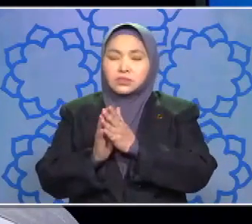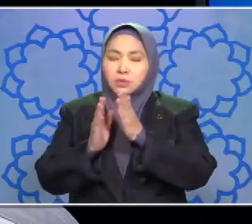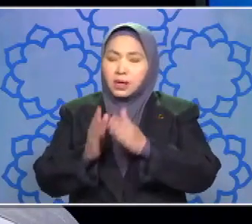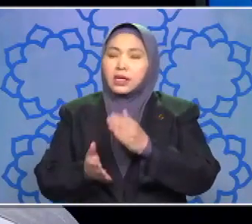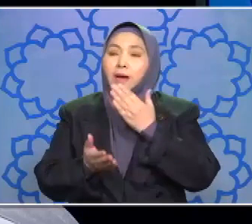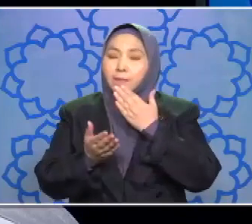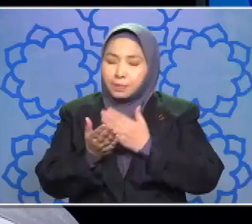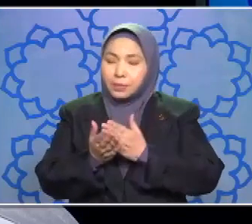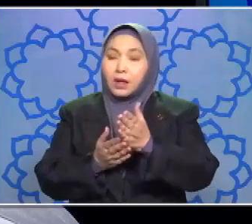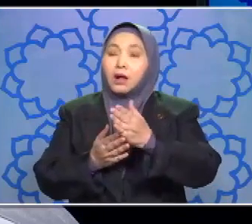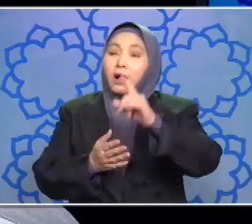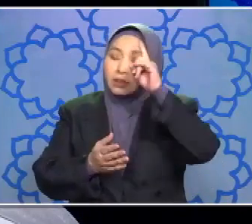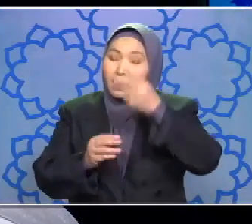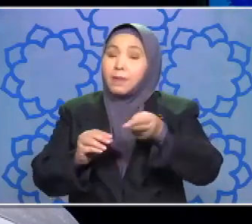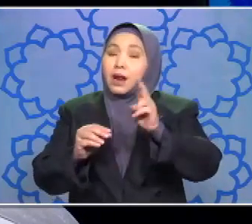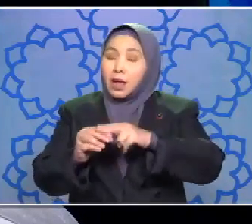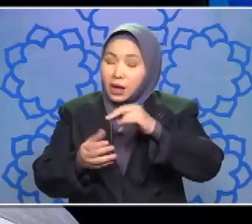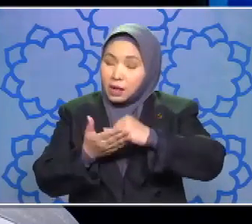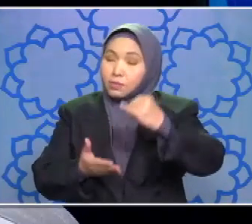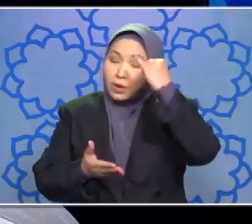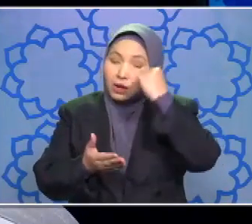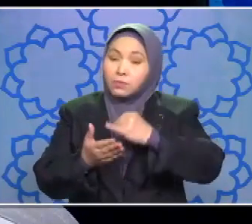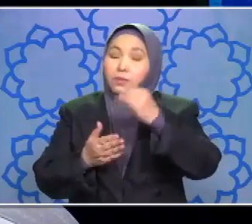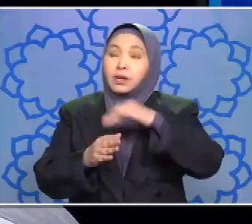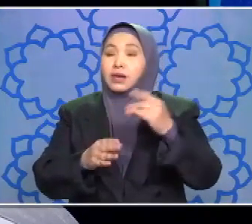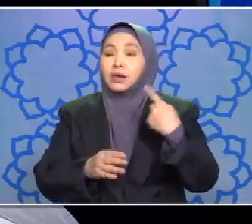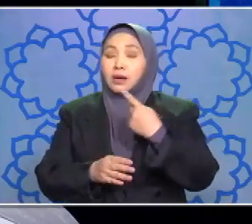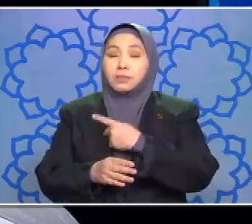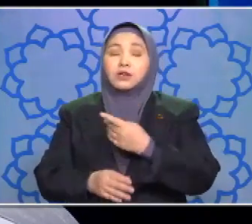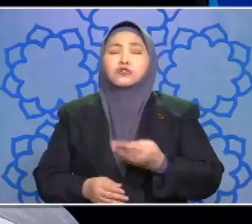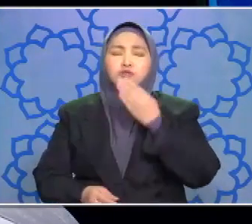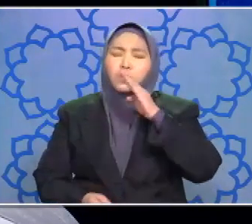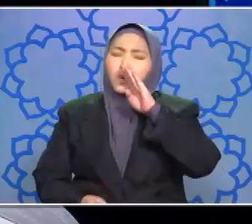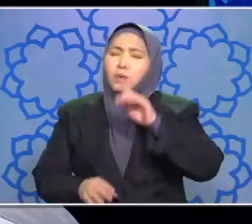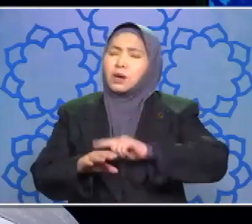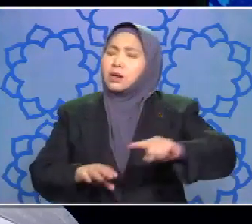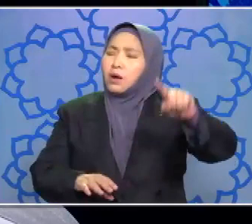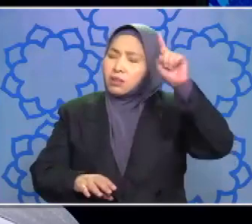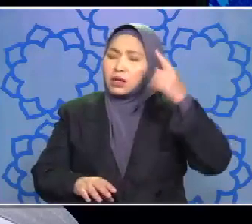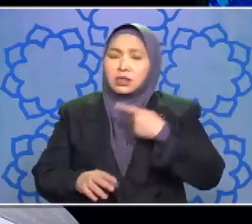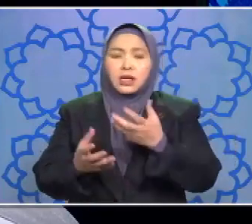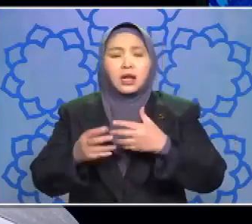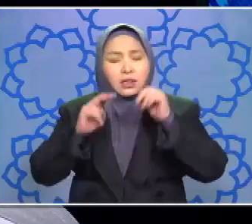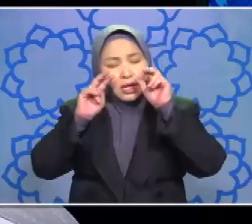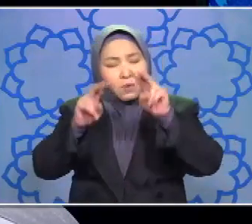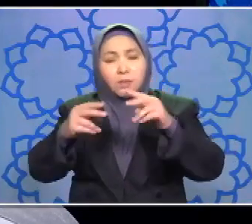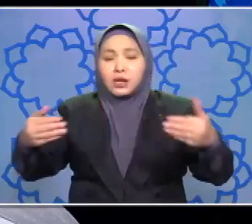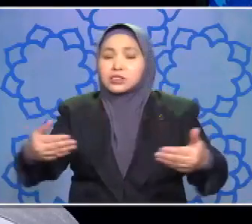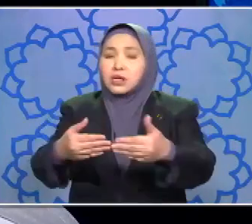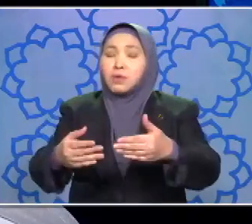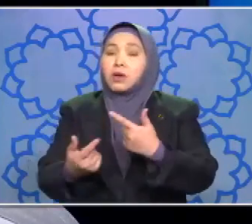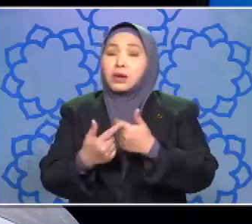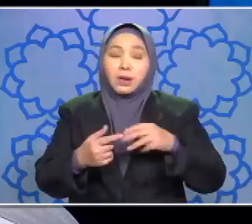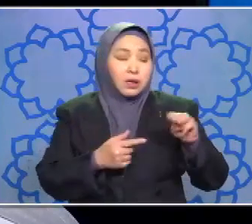zidni ilma. Ya Allah, tambahkanlah ilmu kepada kami. Alhamdulillah pada hari ini kita ingin melihat kepada sambungan daripada